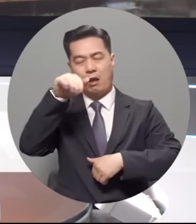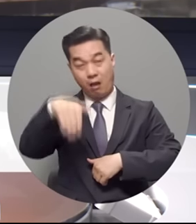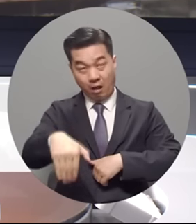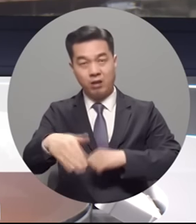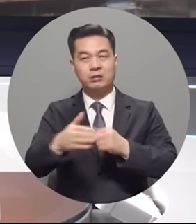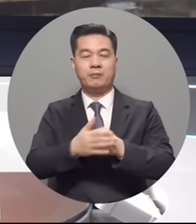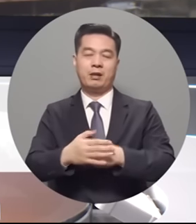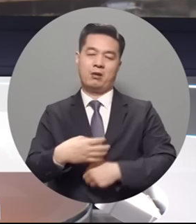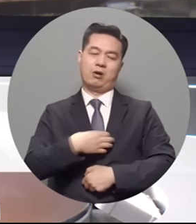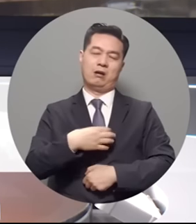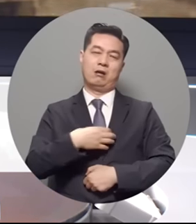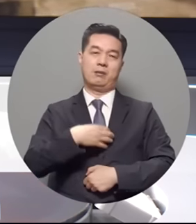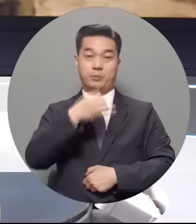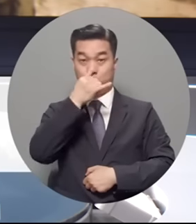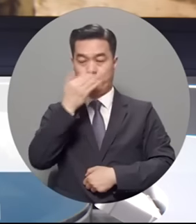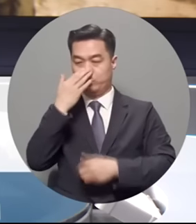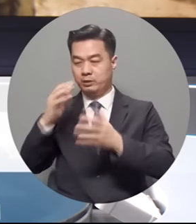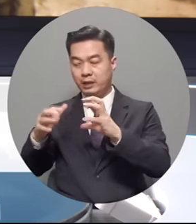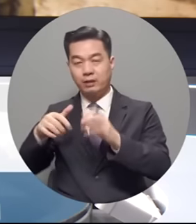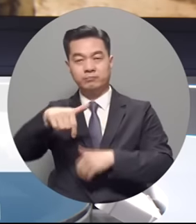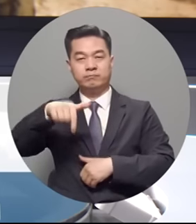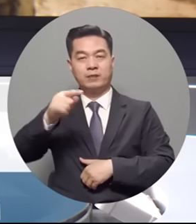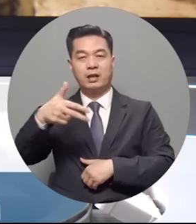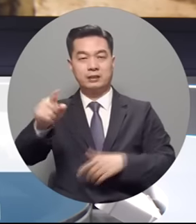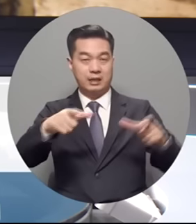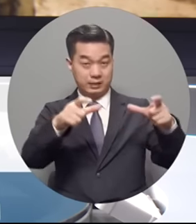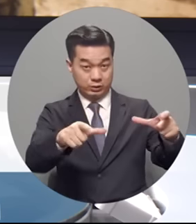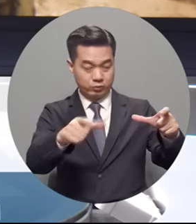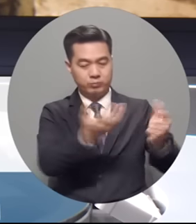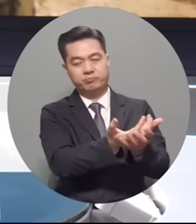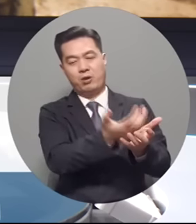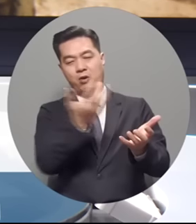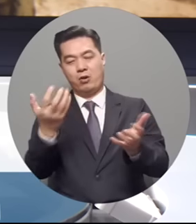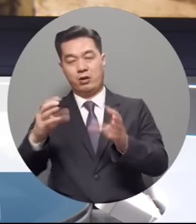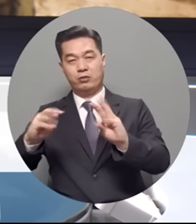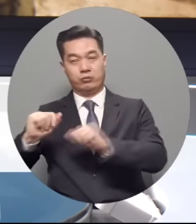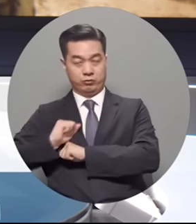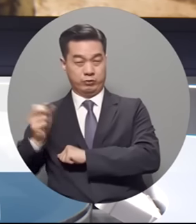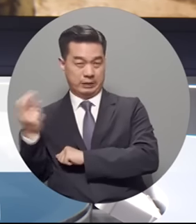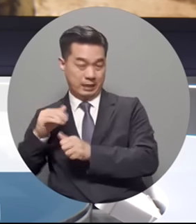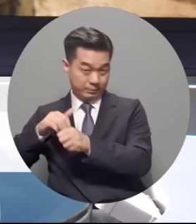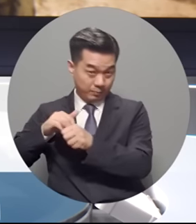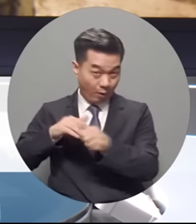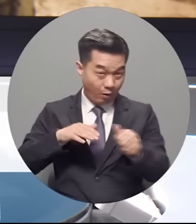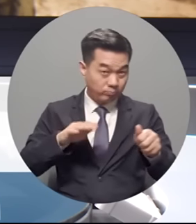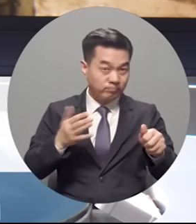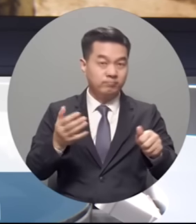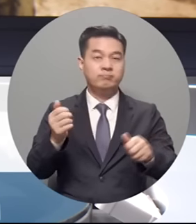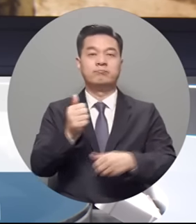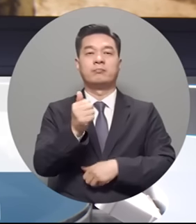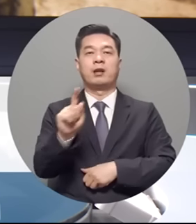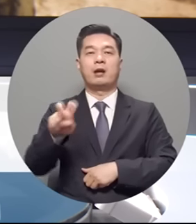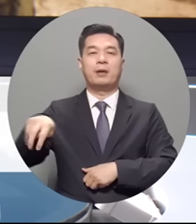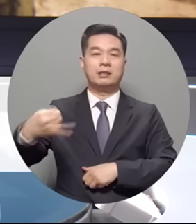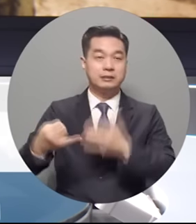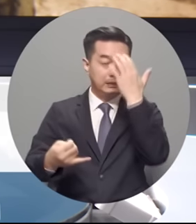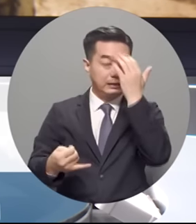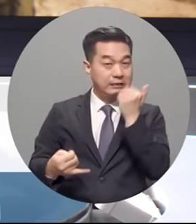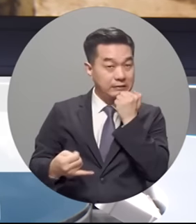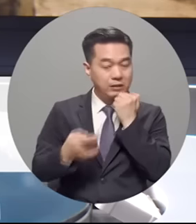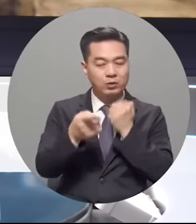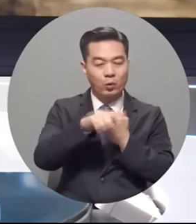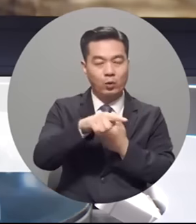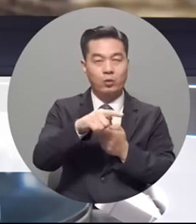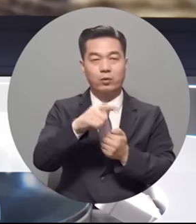있습니다. 이스라엘은 가자지구에서 철수했던 지상군을 다시 투입하기로 했고요. 하마스에 이어서 친이란